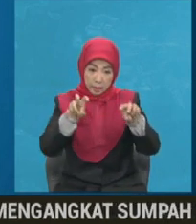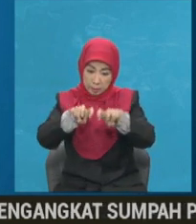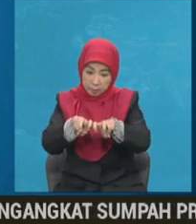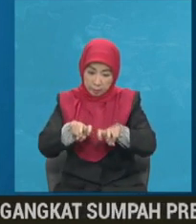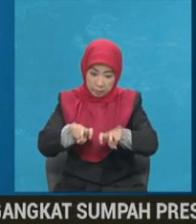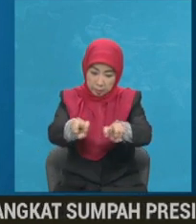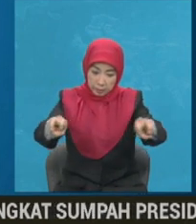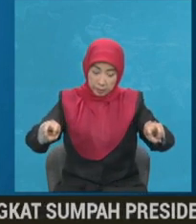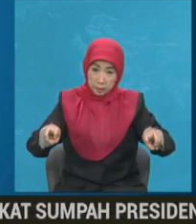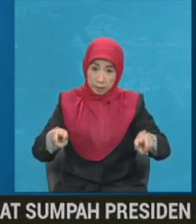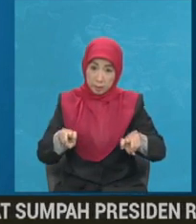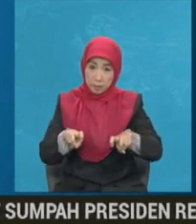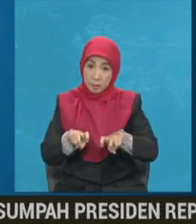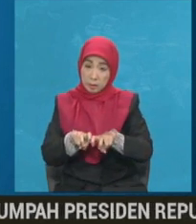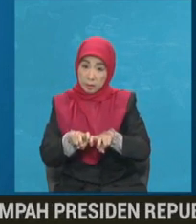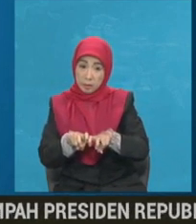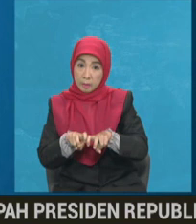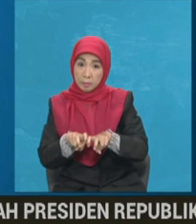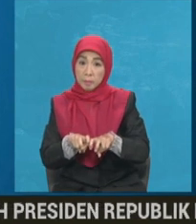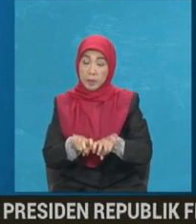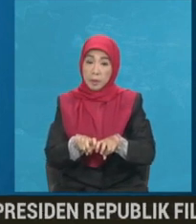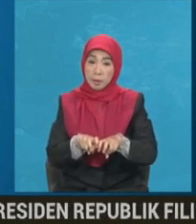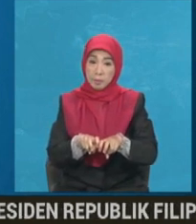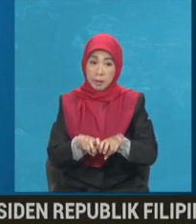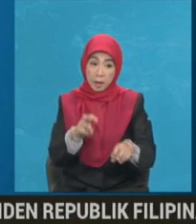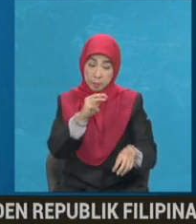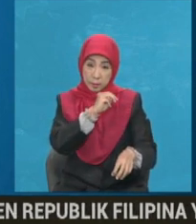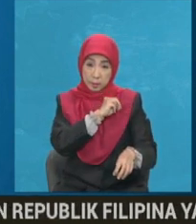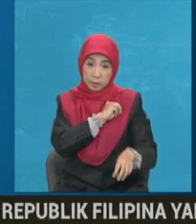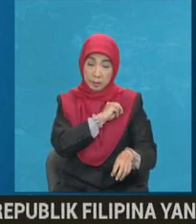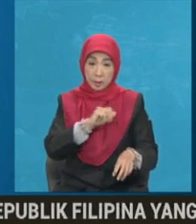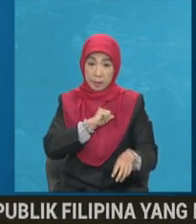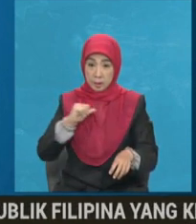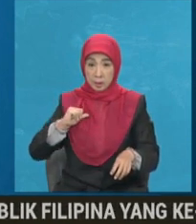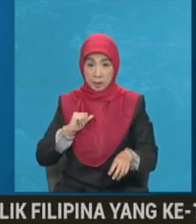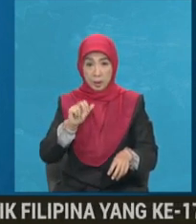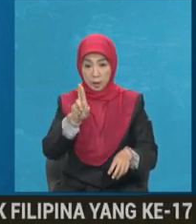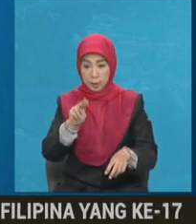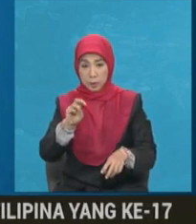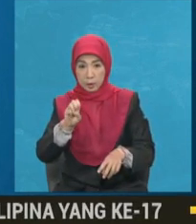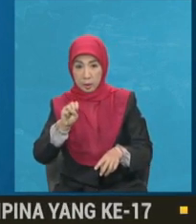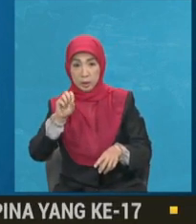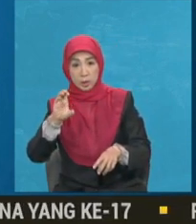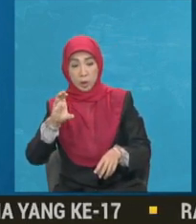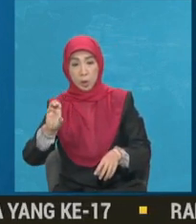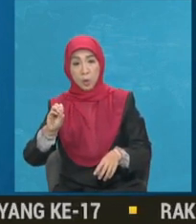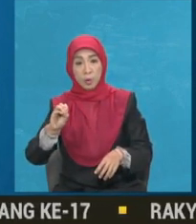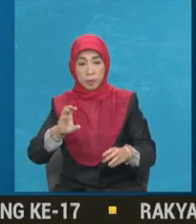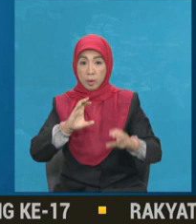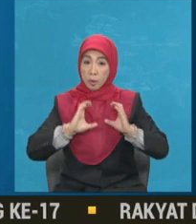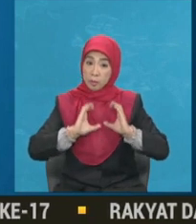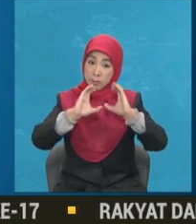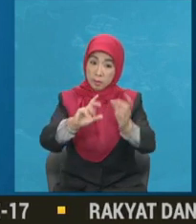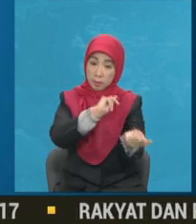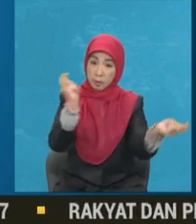bulan yang yang mana menteri-menteri dari ahli anggota Jones ko menyatakan komitmen dalam